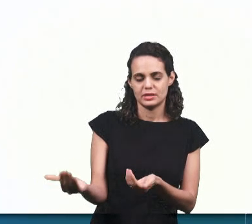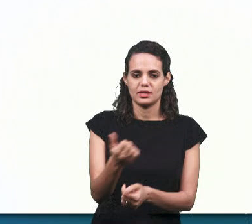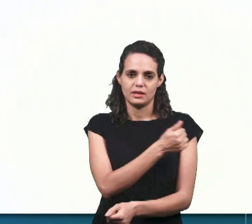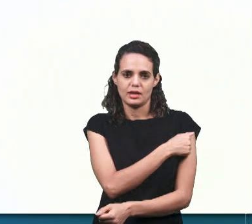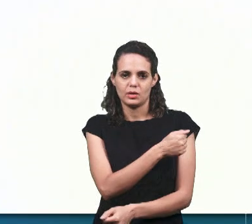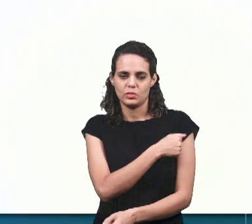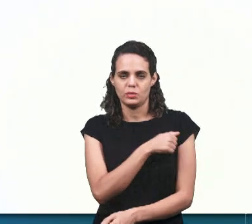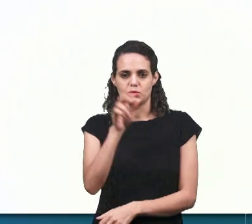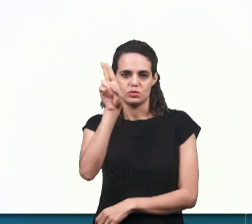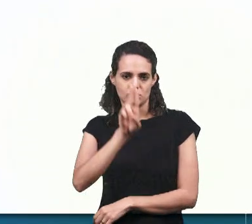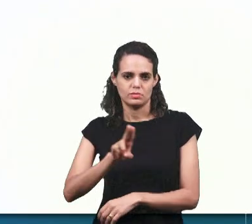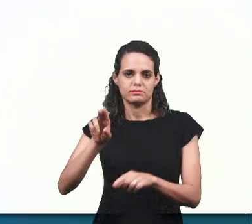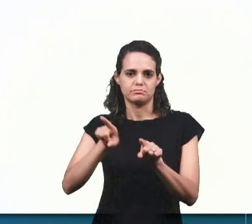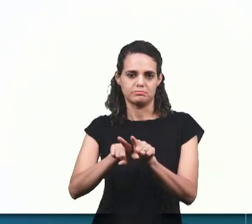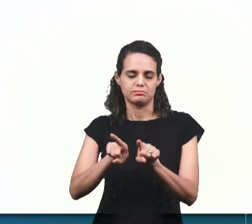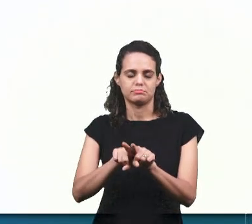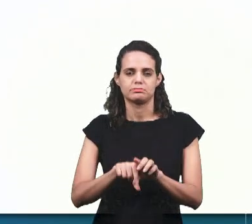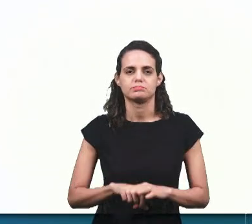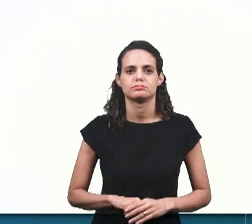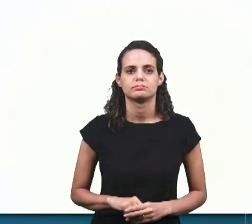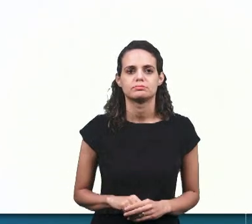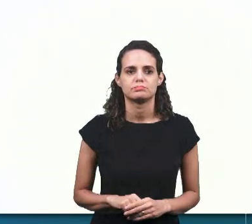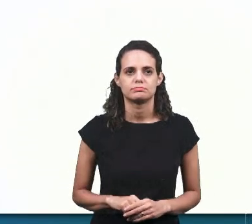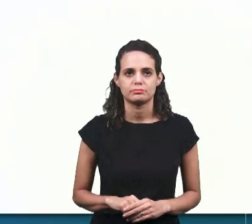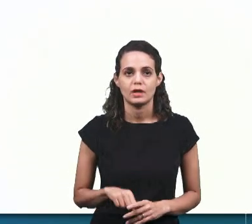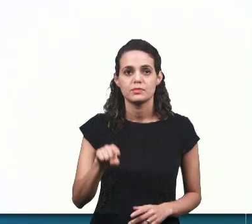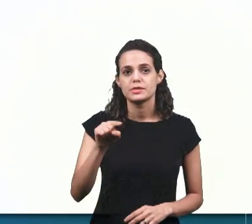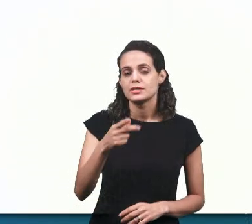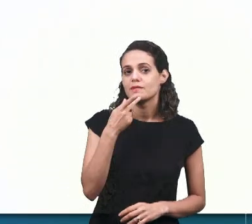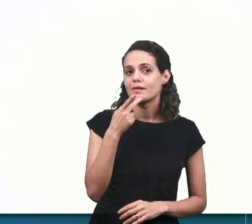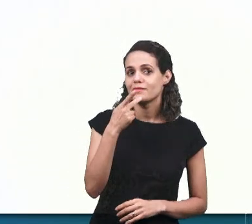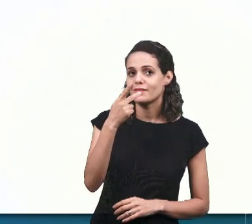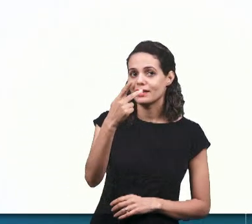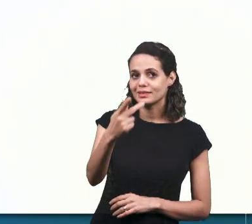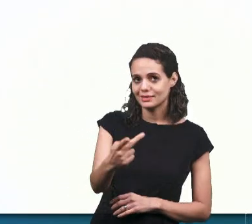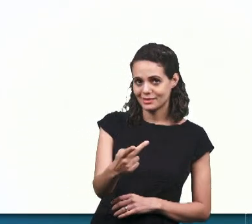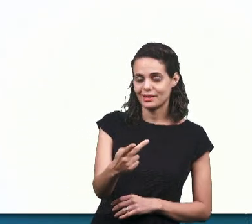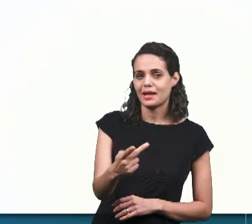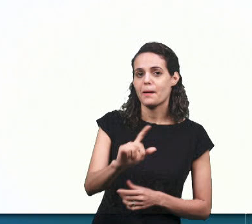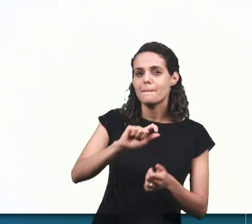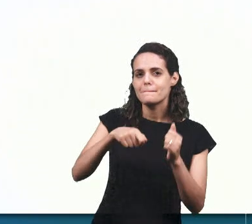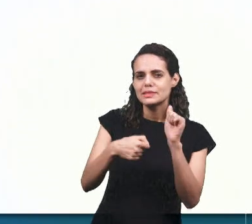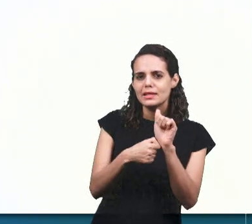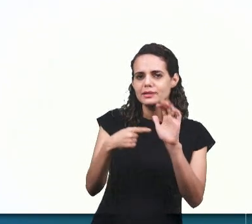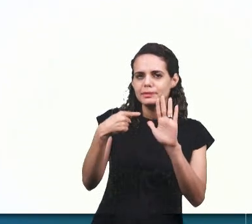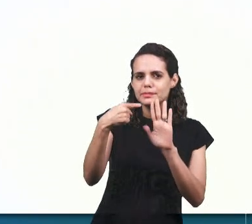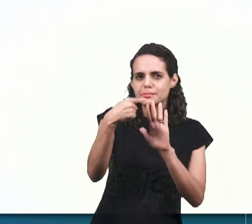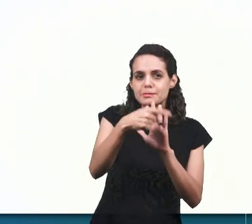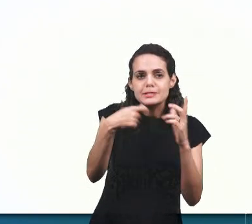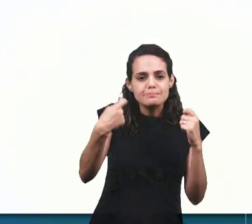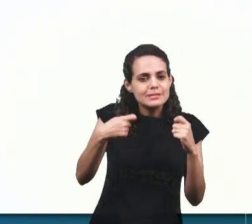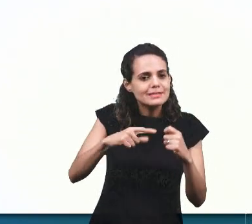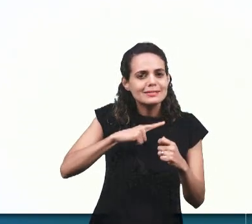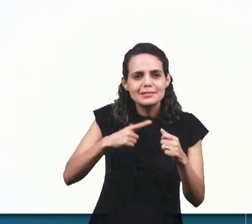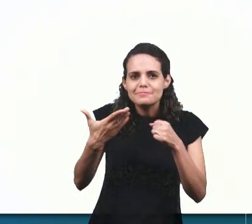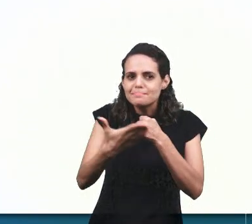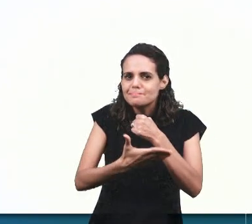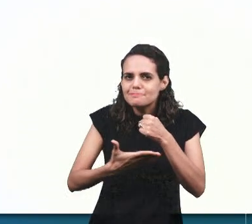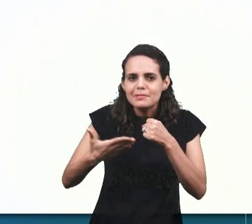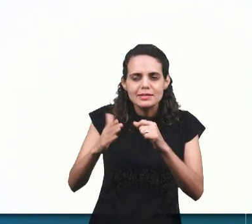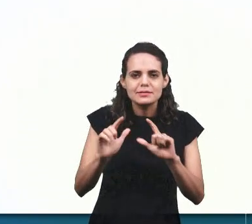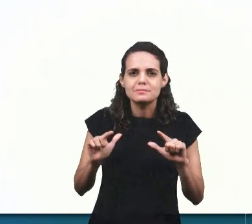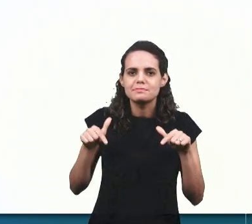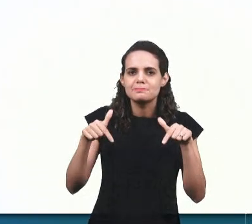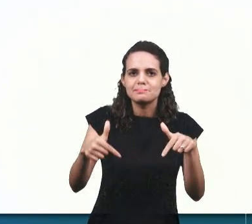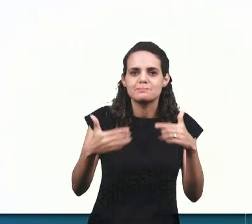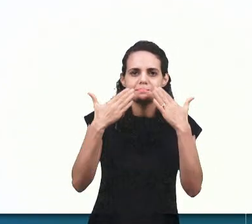citer autres sept mystères indispensables qui sont des manifestations du Saint-Esprit, qui vont au-delà de la raison,